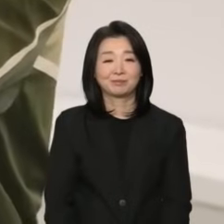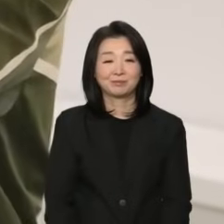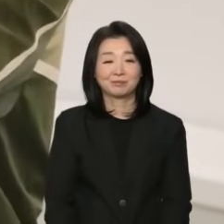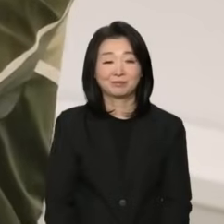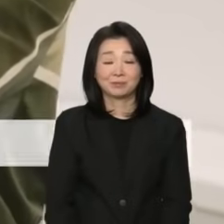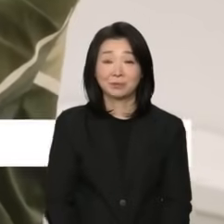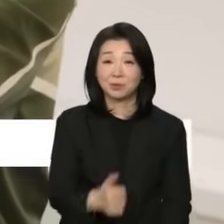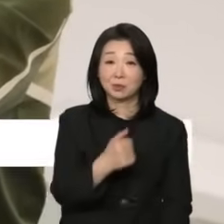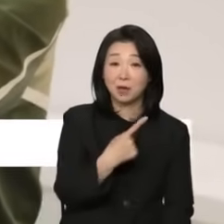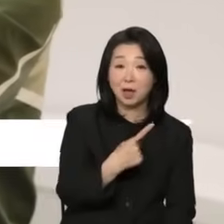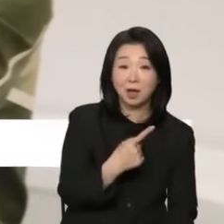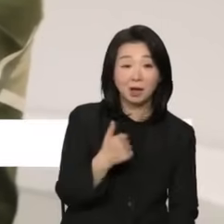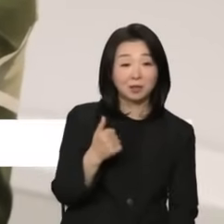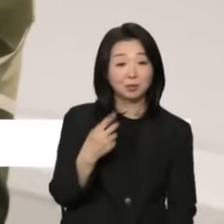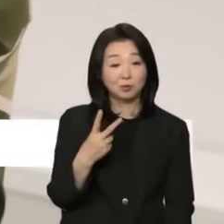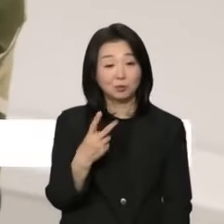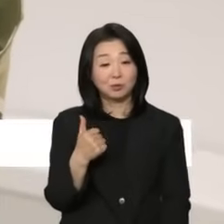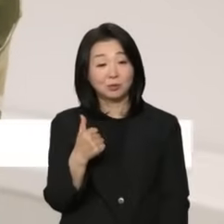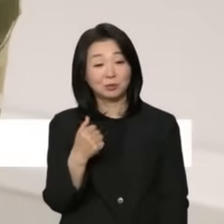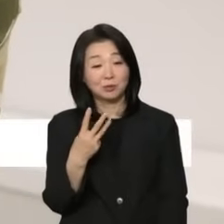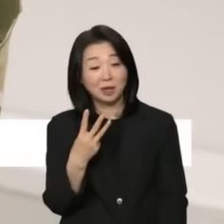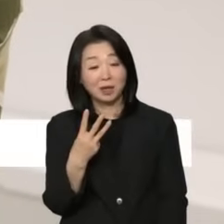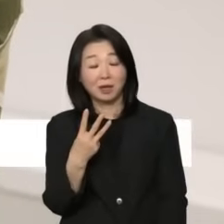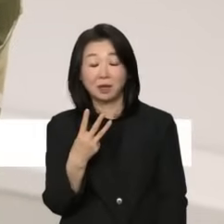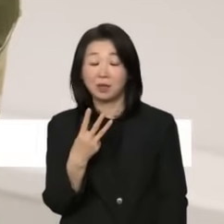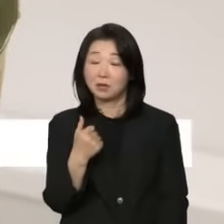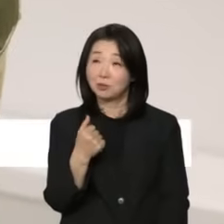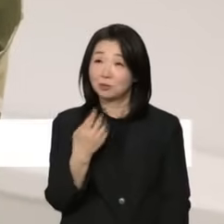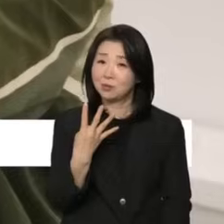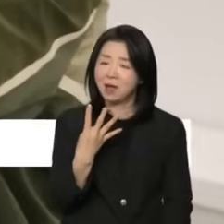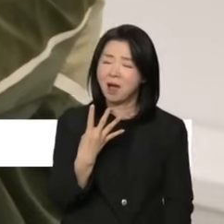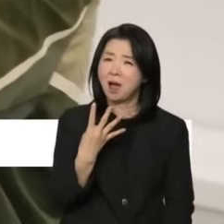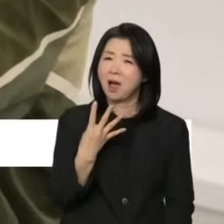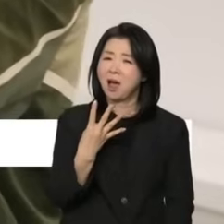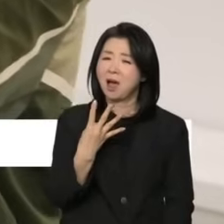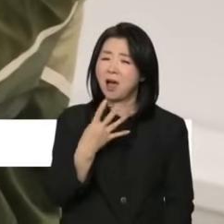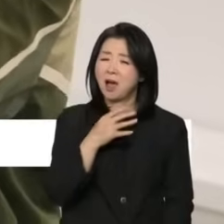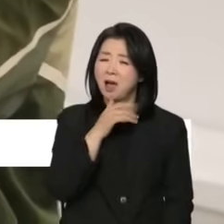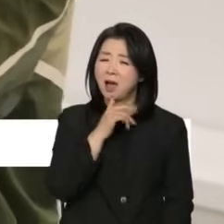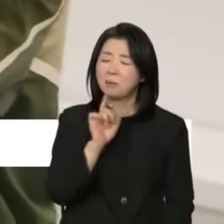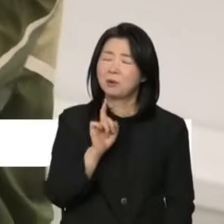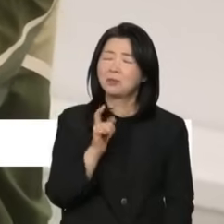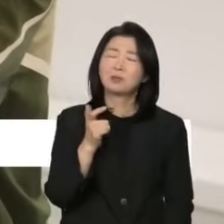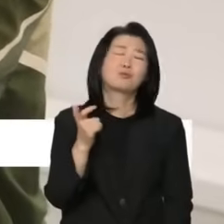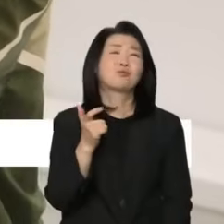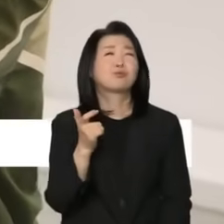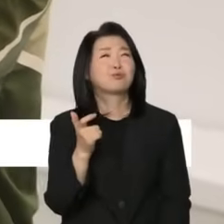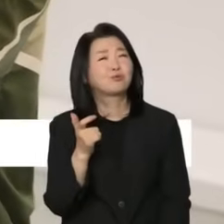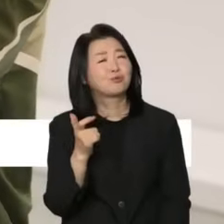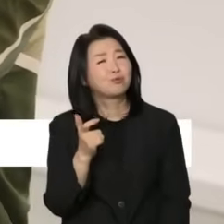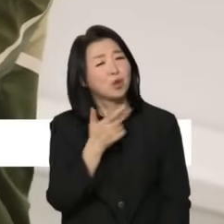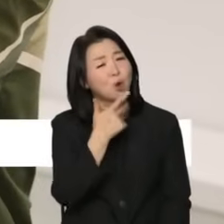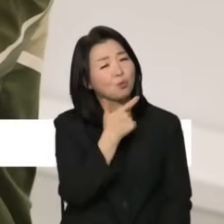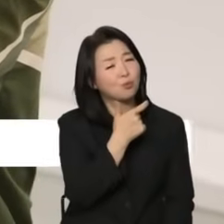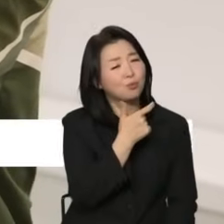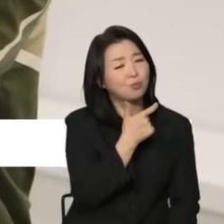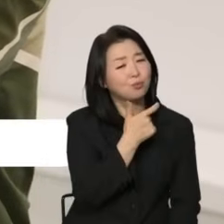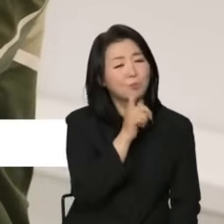신 하나, 신 두, 신 셋, 신 넷. 아이씨, 60, I forget.